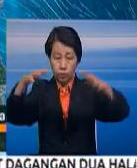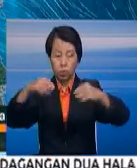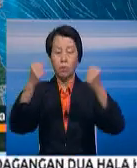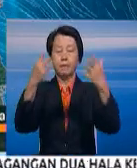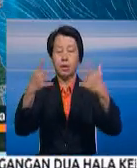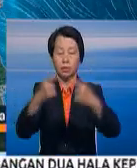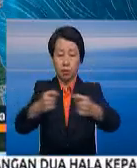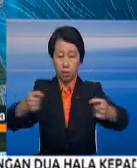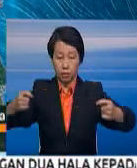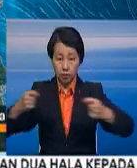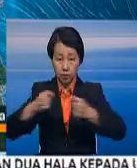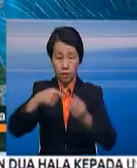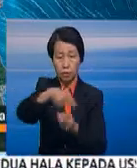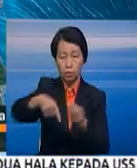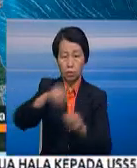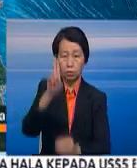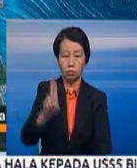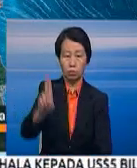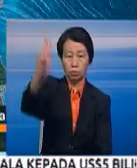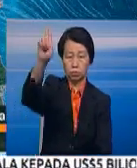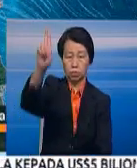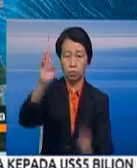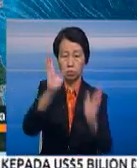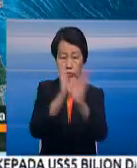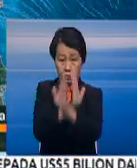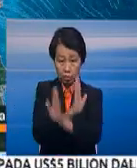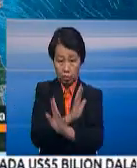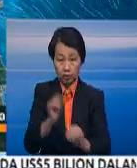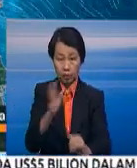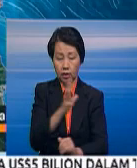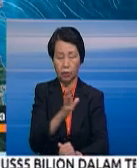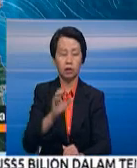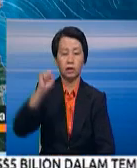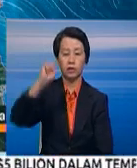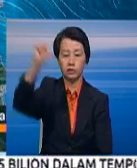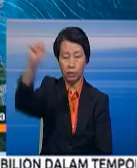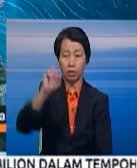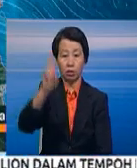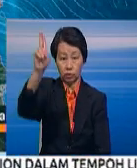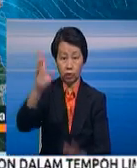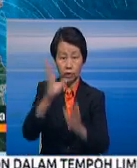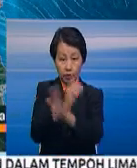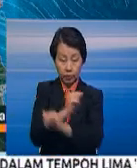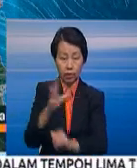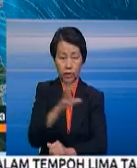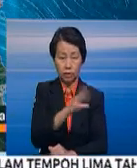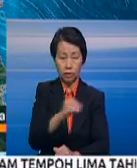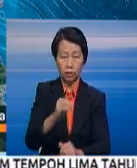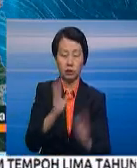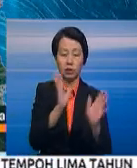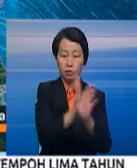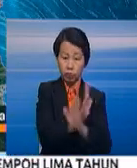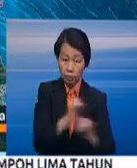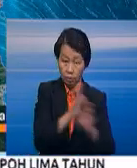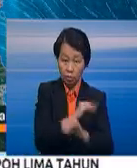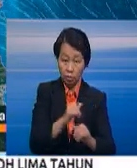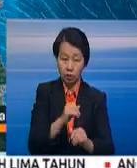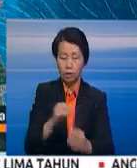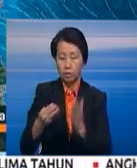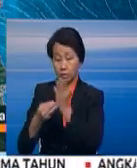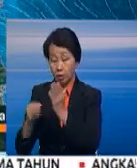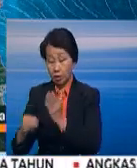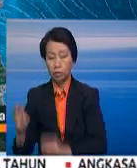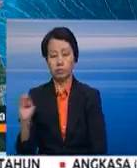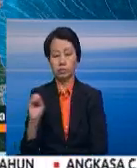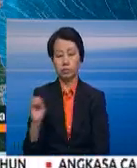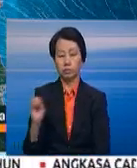kebanyakan tempat di sekitar utara negeri Sabah, juga di kebanyakan bahagian di sekitar negeri Sarawak kecuali di bahagian Miri.